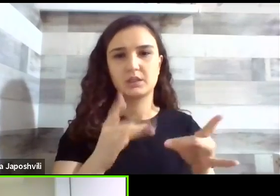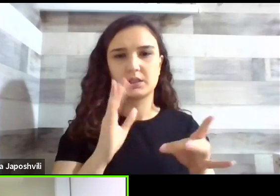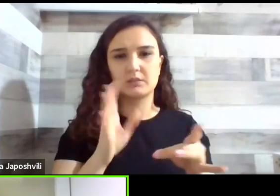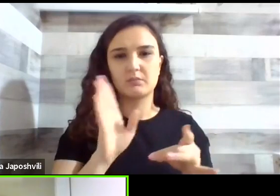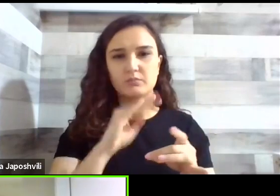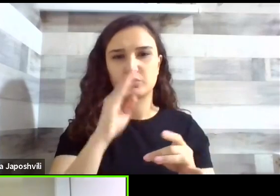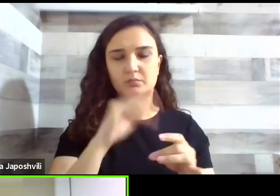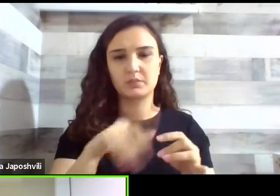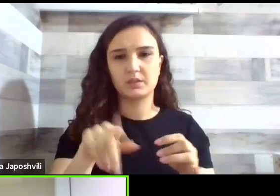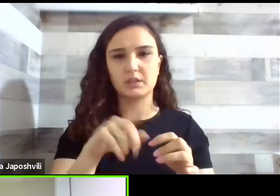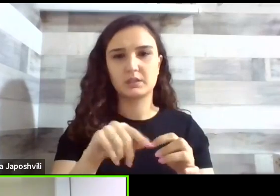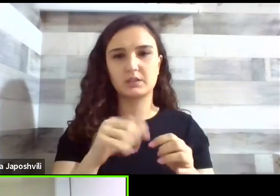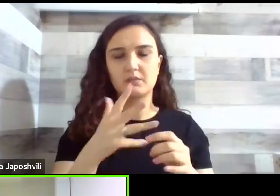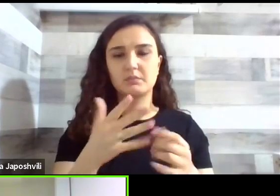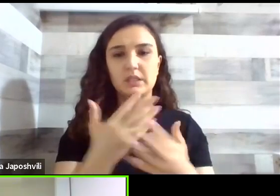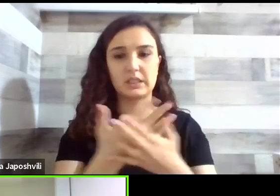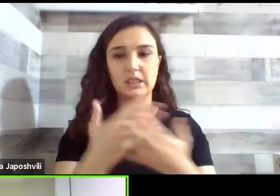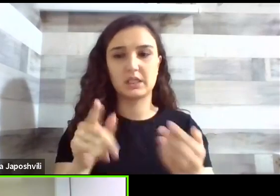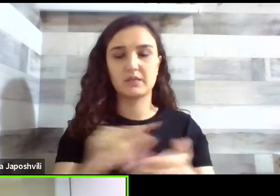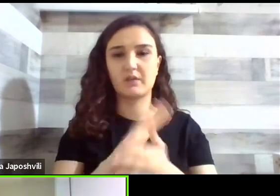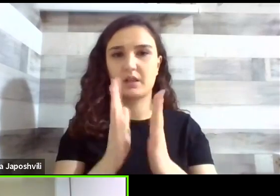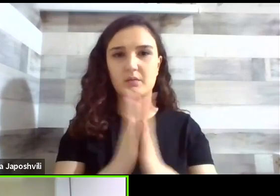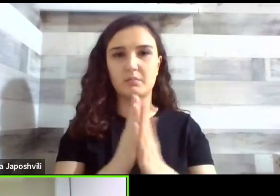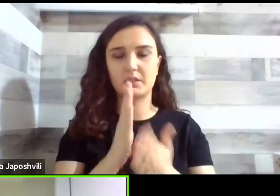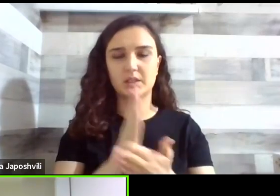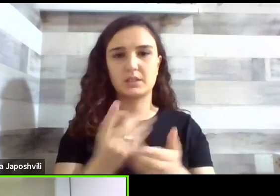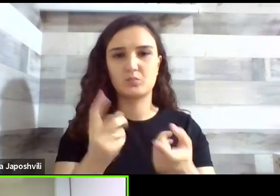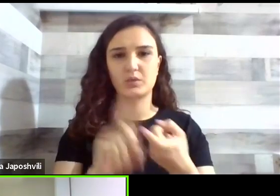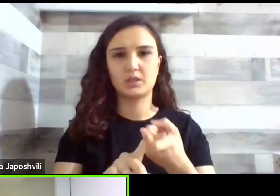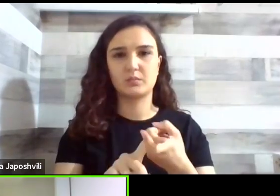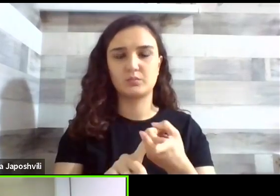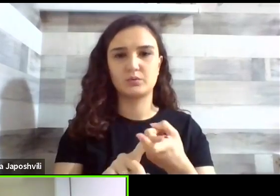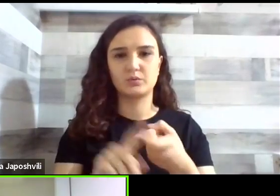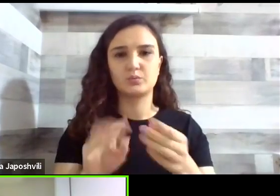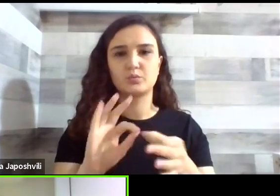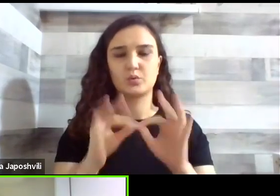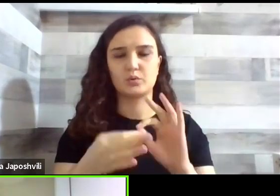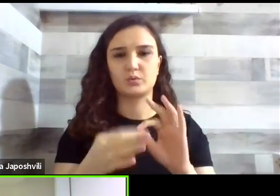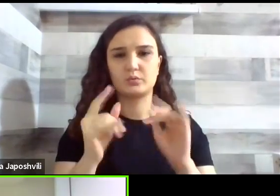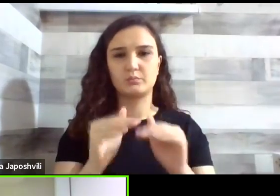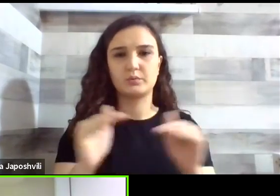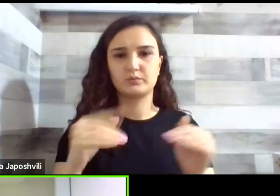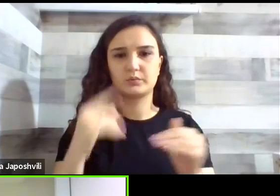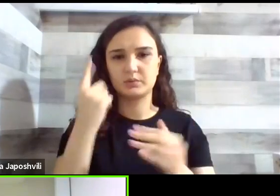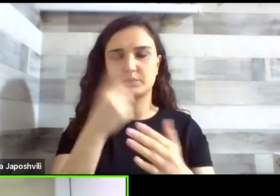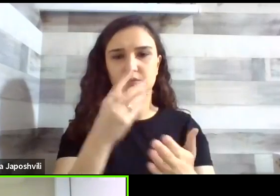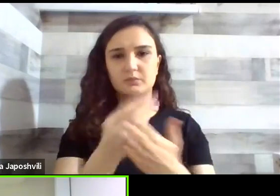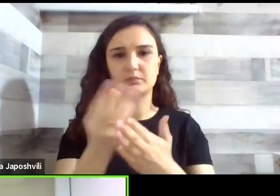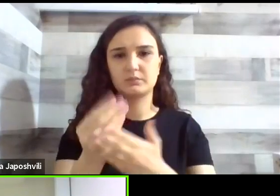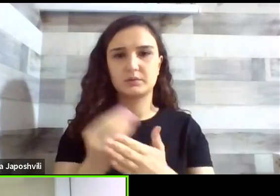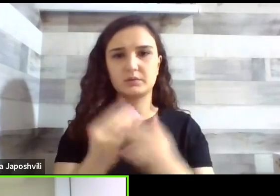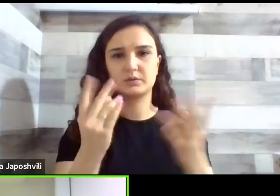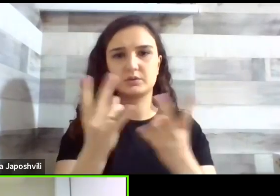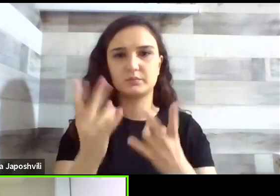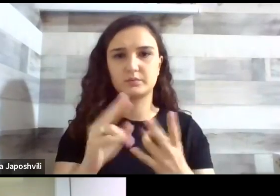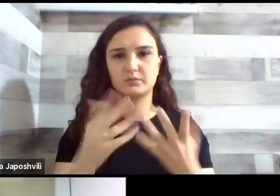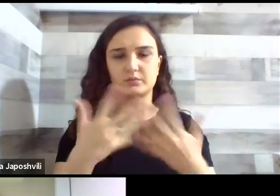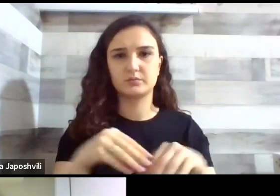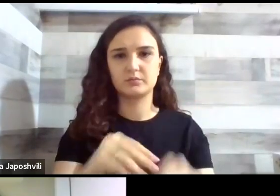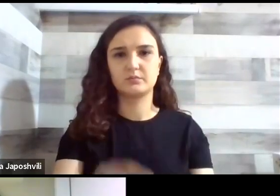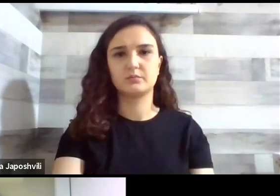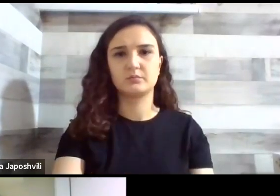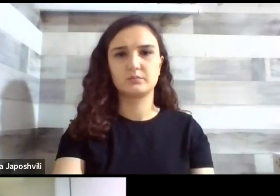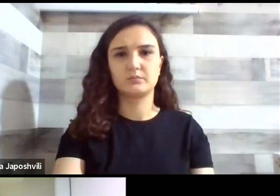რამდენი ხანი იქნება და ასე შემდეგ, ყველაფერი არის დამოკიდებული კონკრეტული ბავშვის ინდივიდუალურ საჭიროებს და ოჯახის ინდივიდუალურ